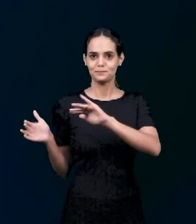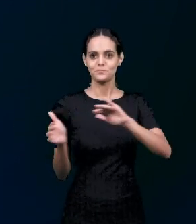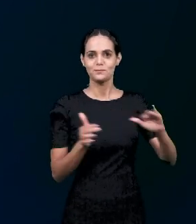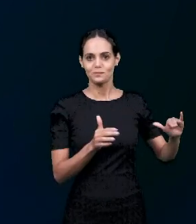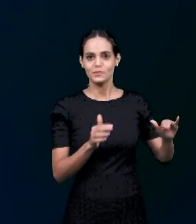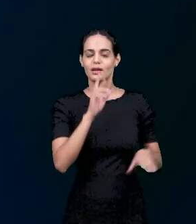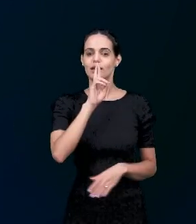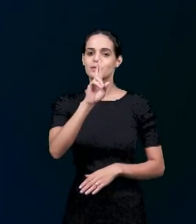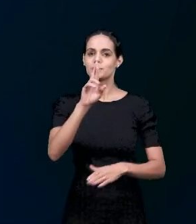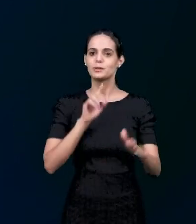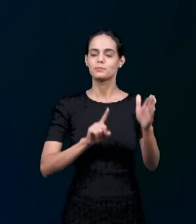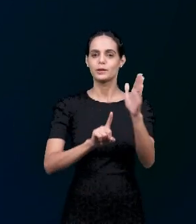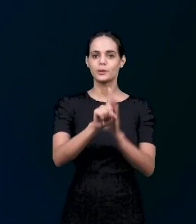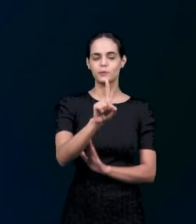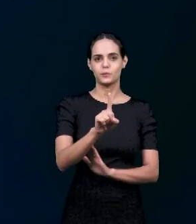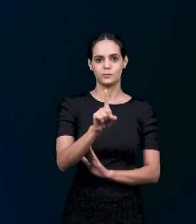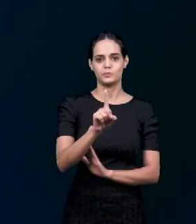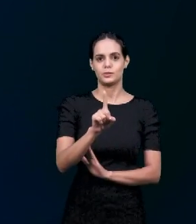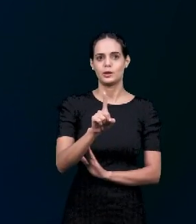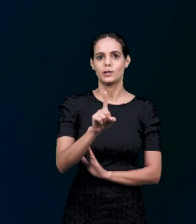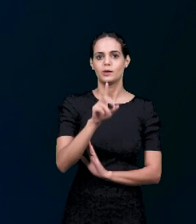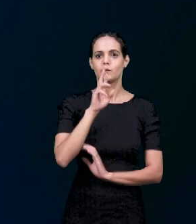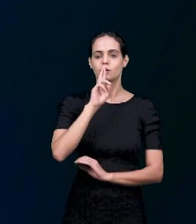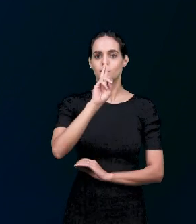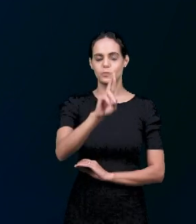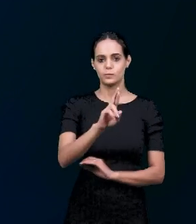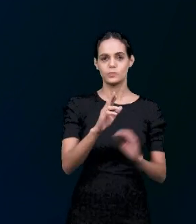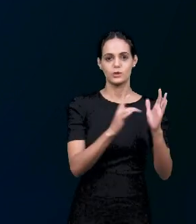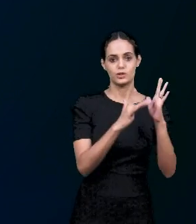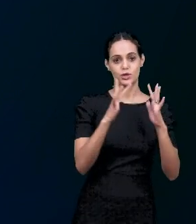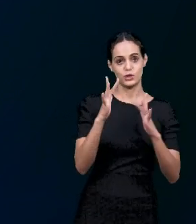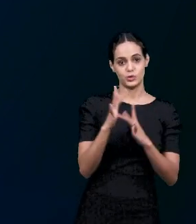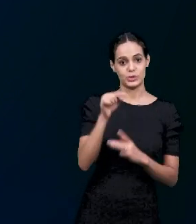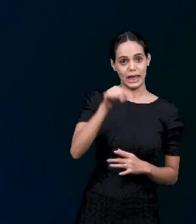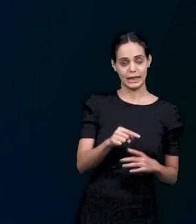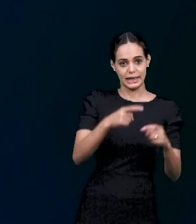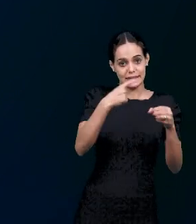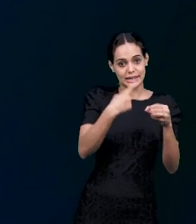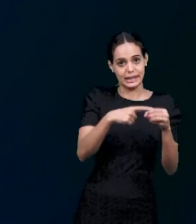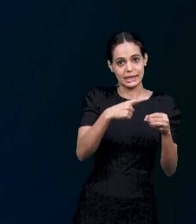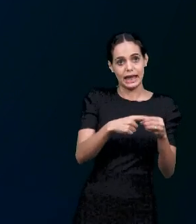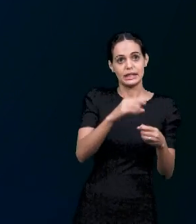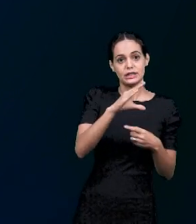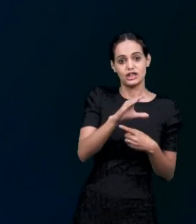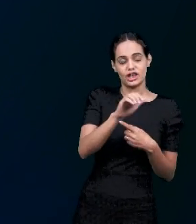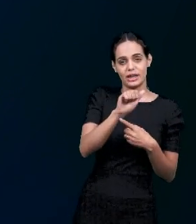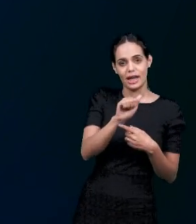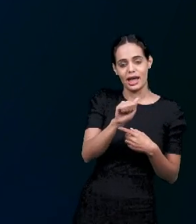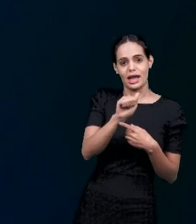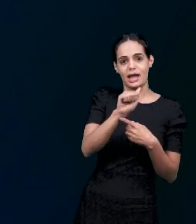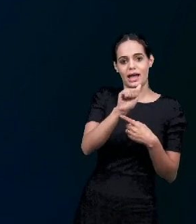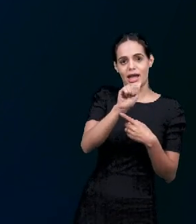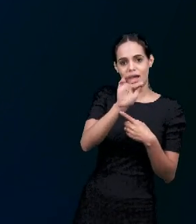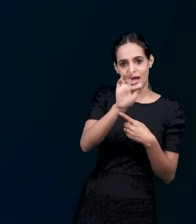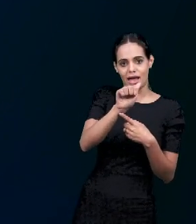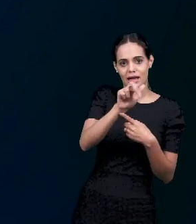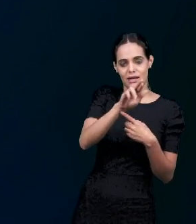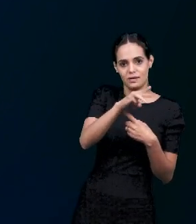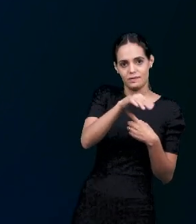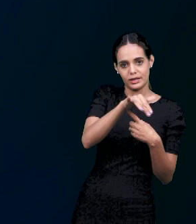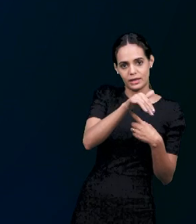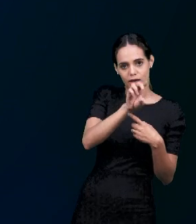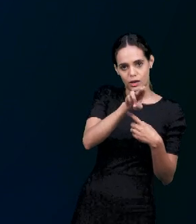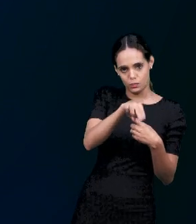En réponse à la question numéro 1, Jésus quittait Capernaum dans le verset 1